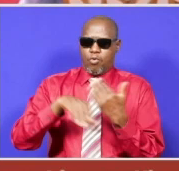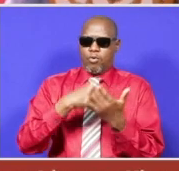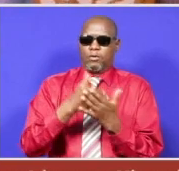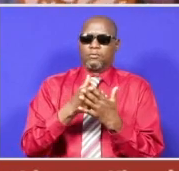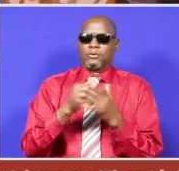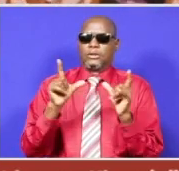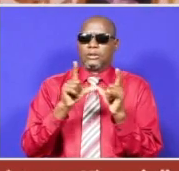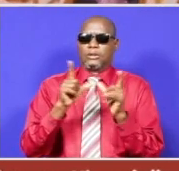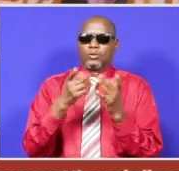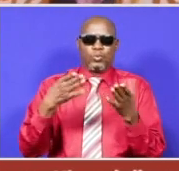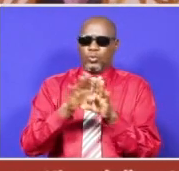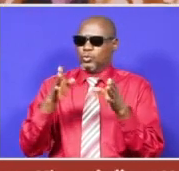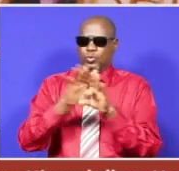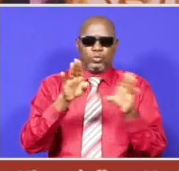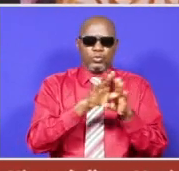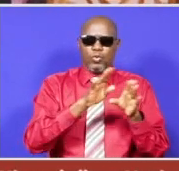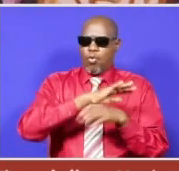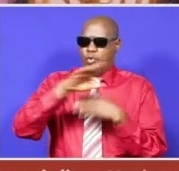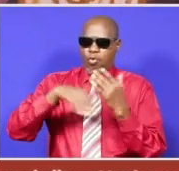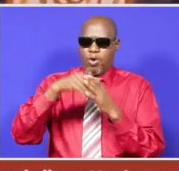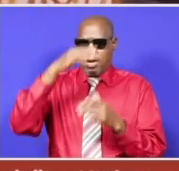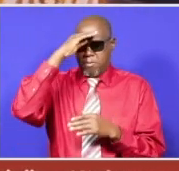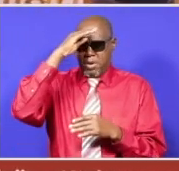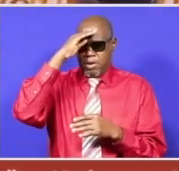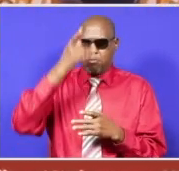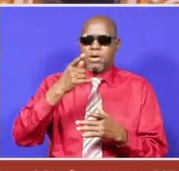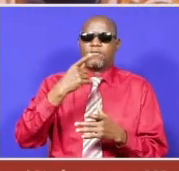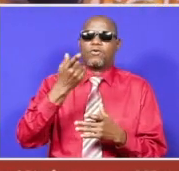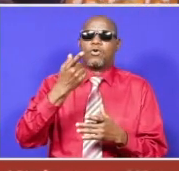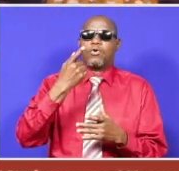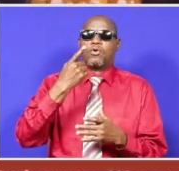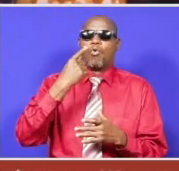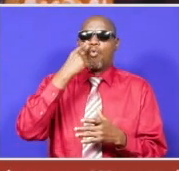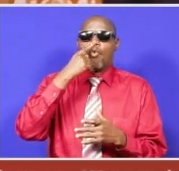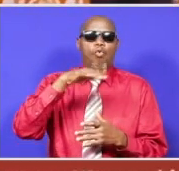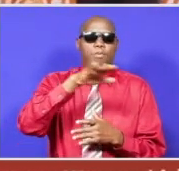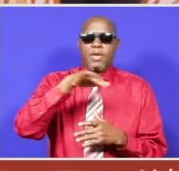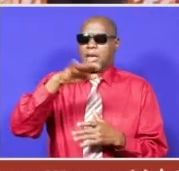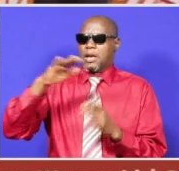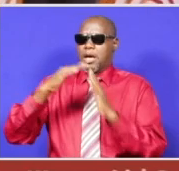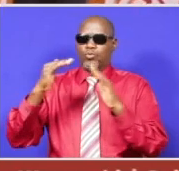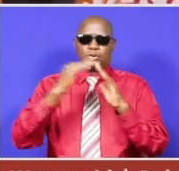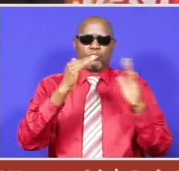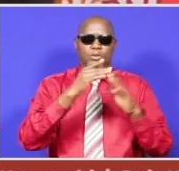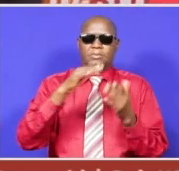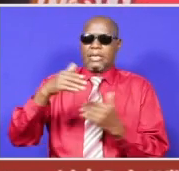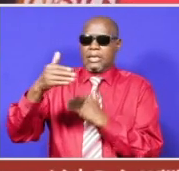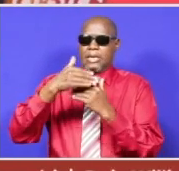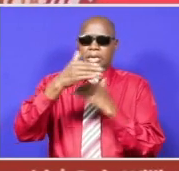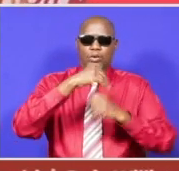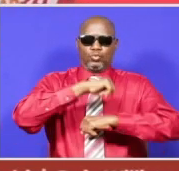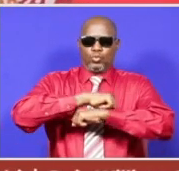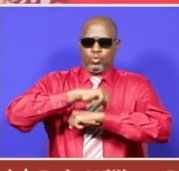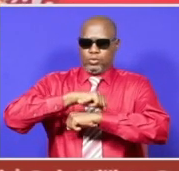mara moja kwa baa zilizo katika maeneo ya makazi na karibu na taasisi za elimu. Hatua hii